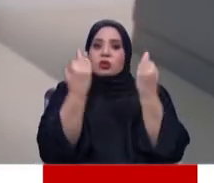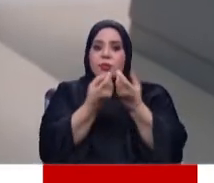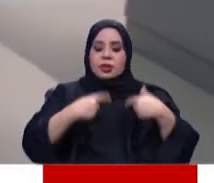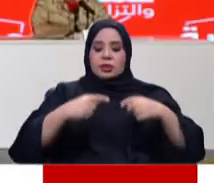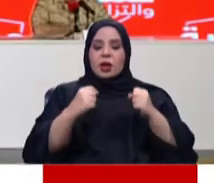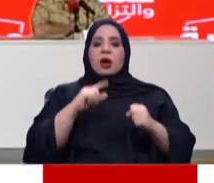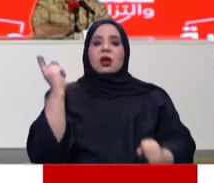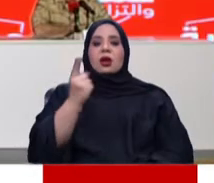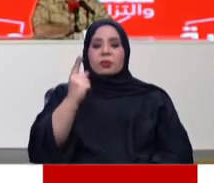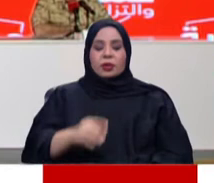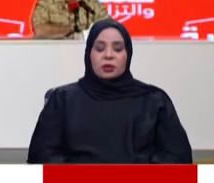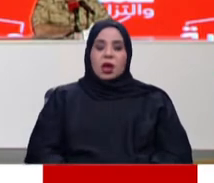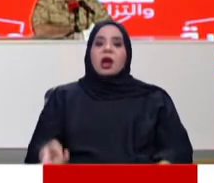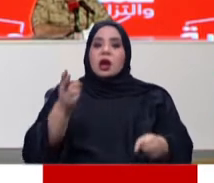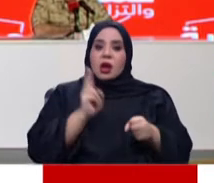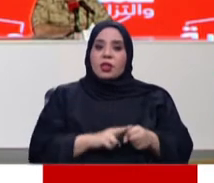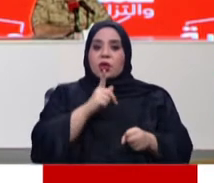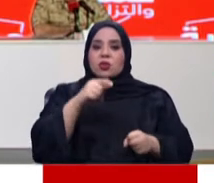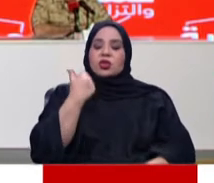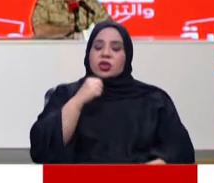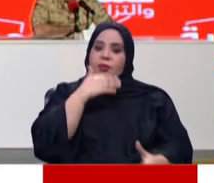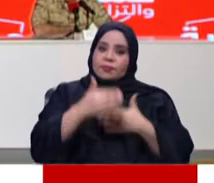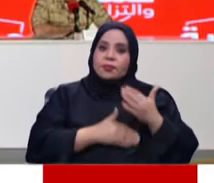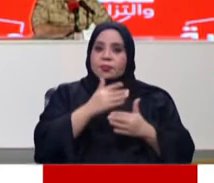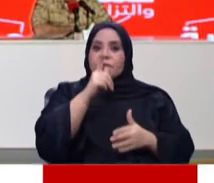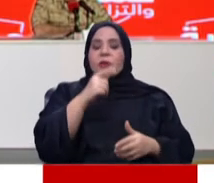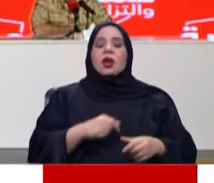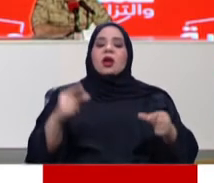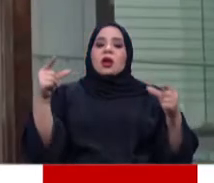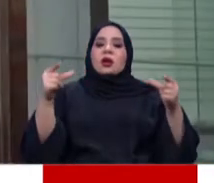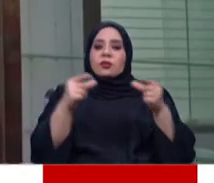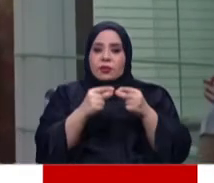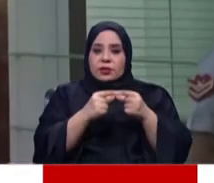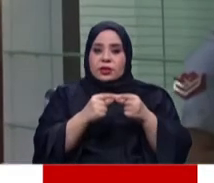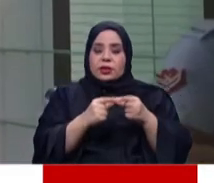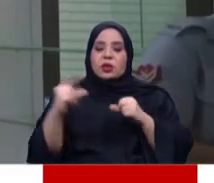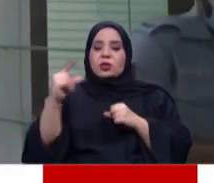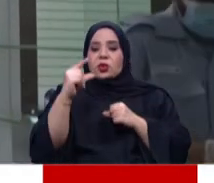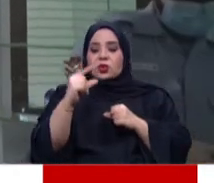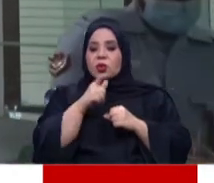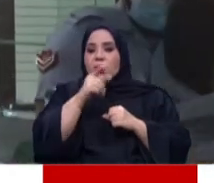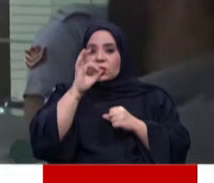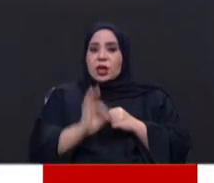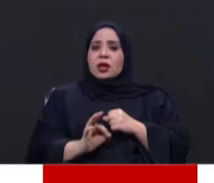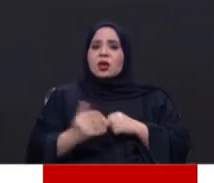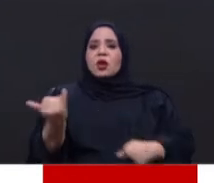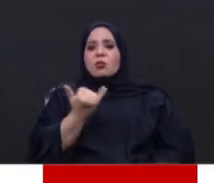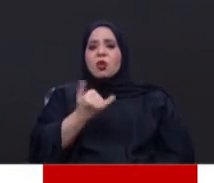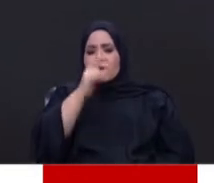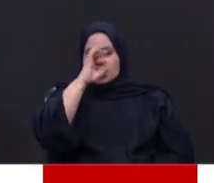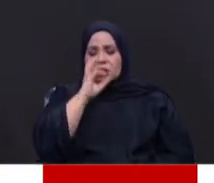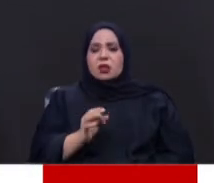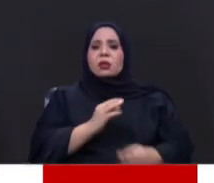العامة. ويجدد الفريق الوطني الطبي للتصدي لفيروس كورونا التأكيد على أهمية الالتزام